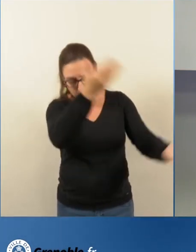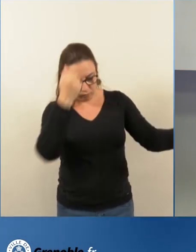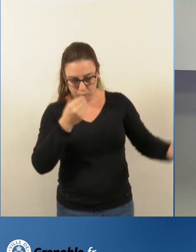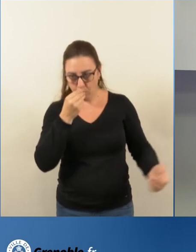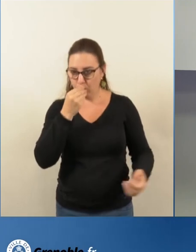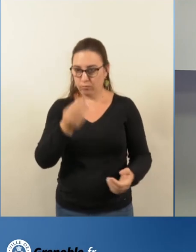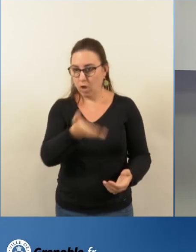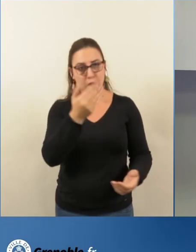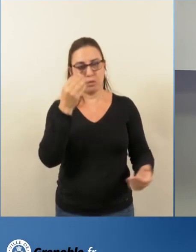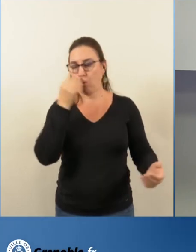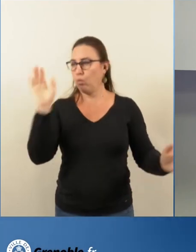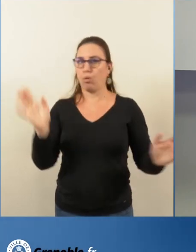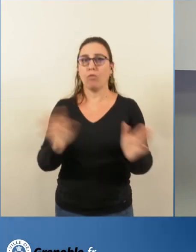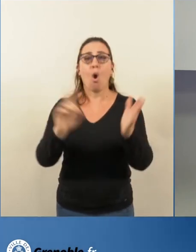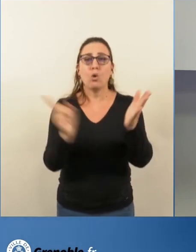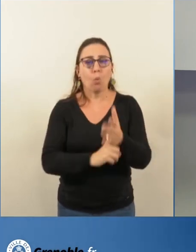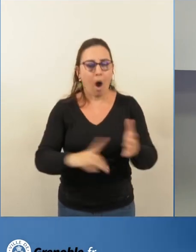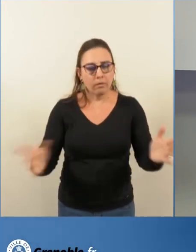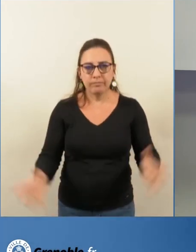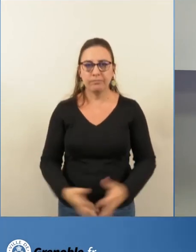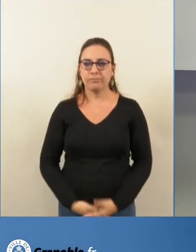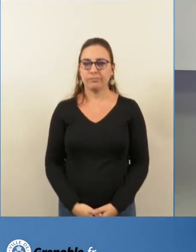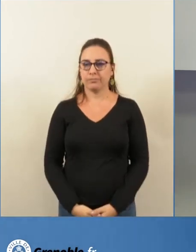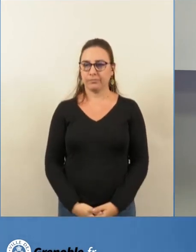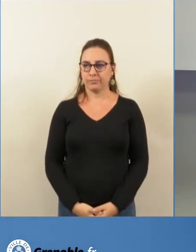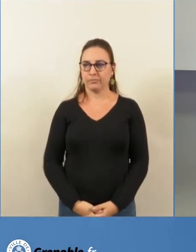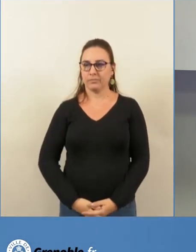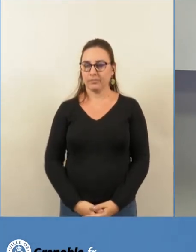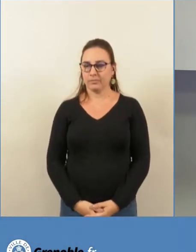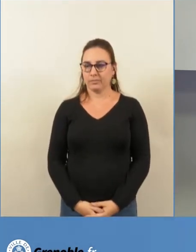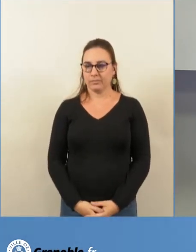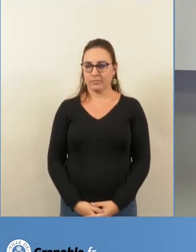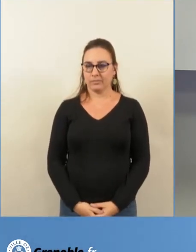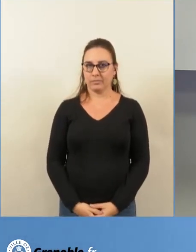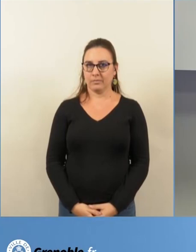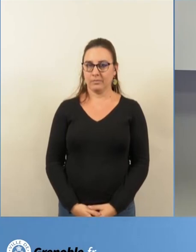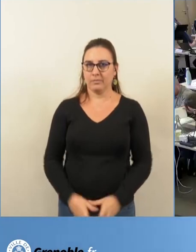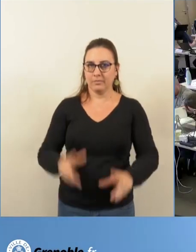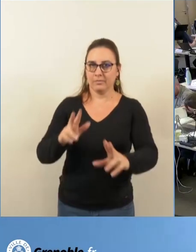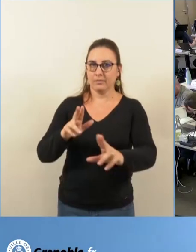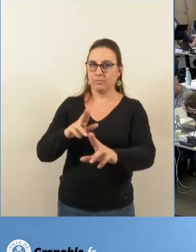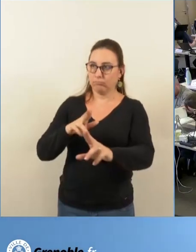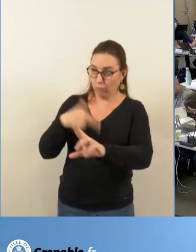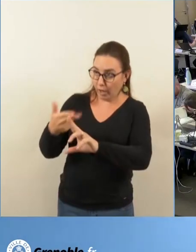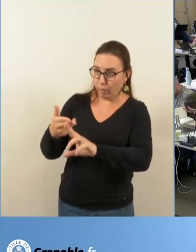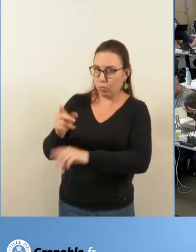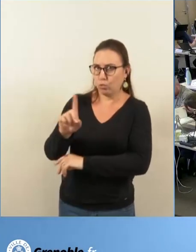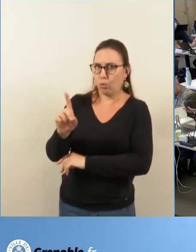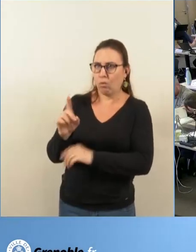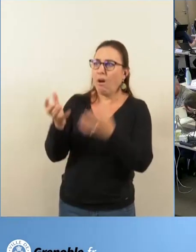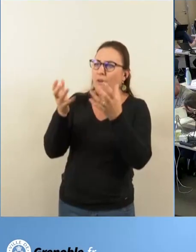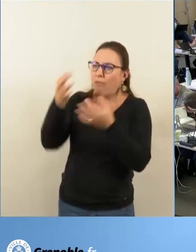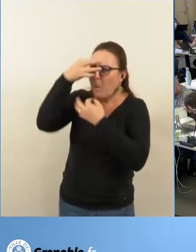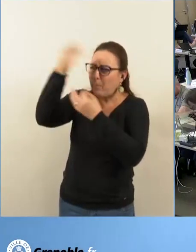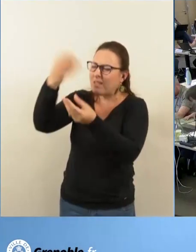prie alors Monsieur votre droit le plus strict oui enfin c'est non c'est pas une réponse c'est une demande de